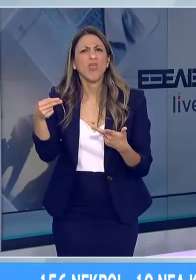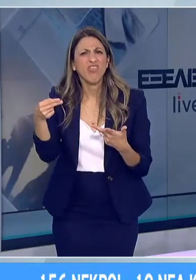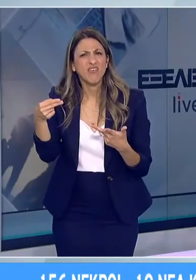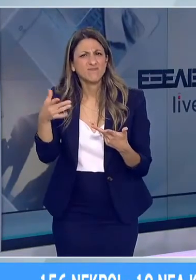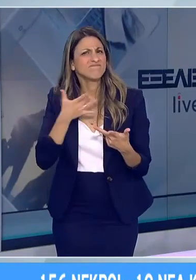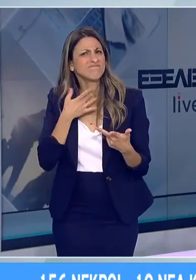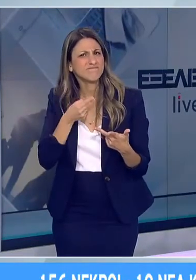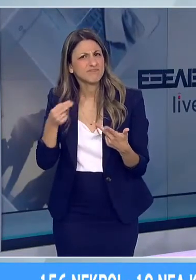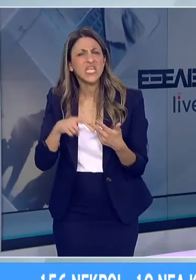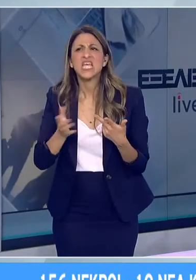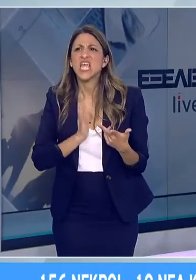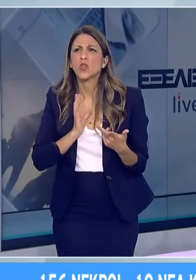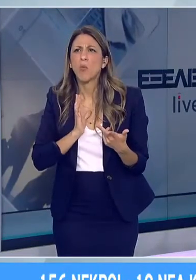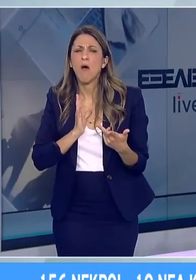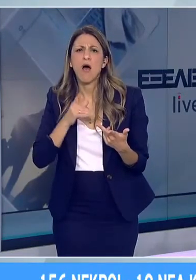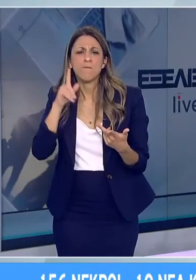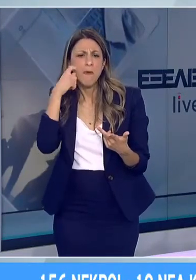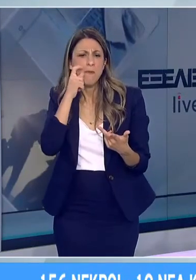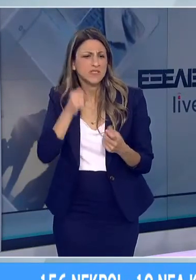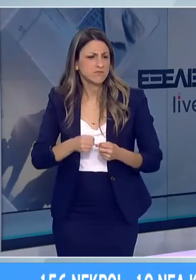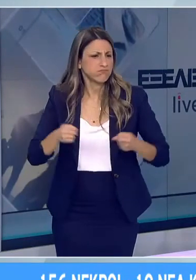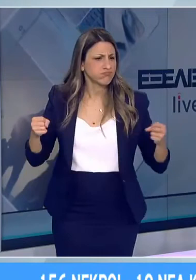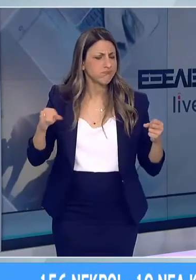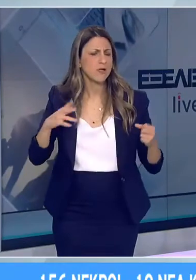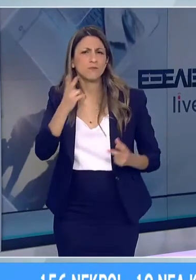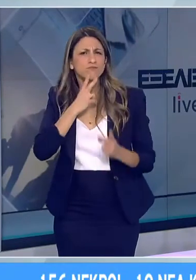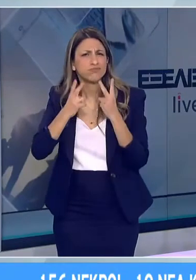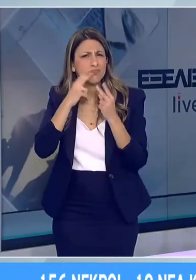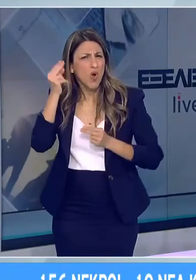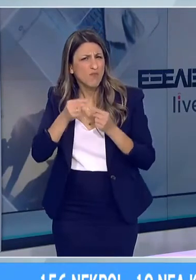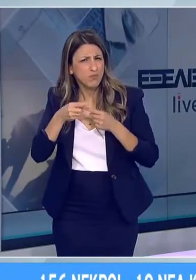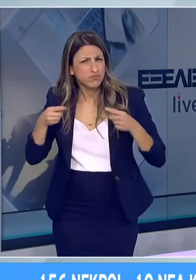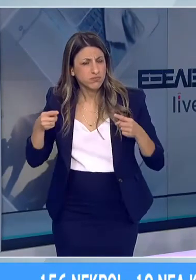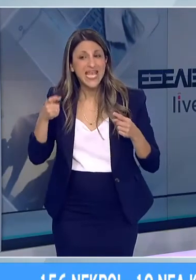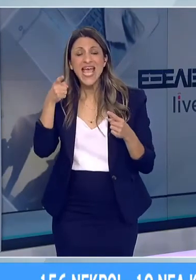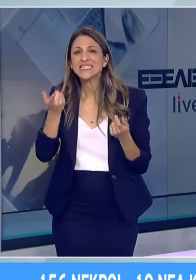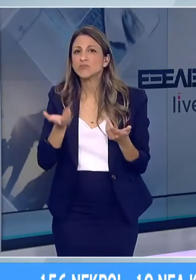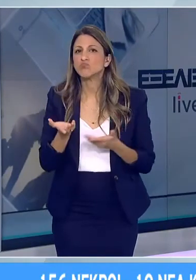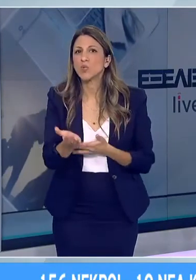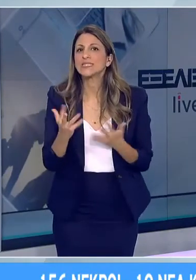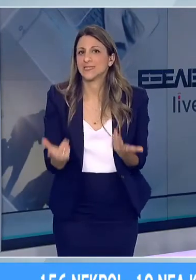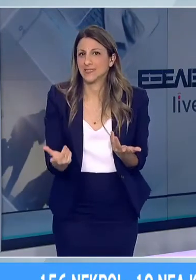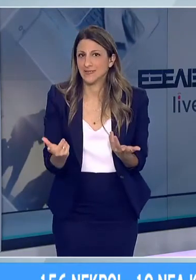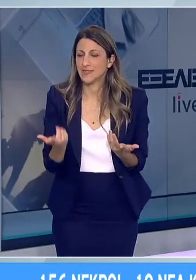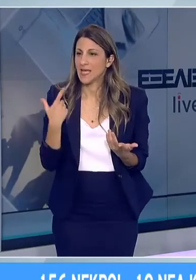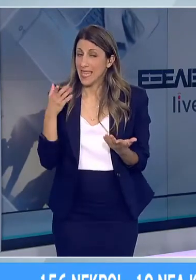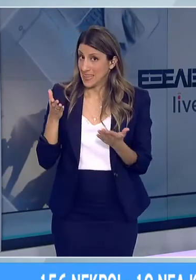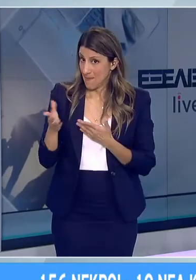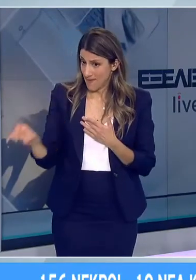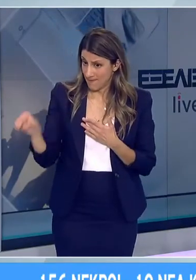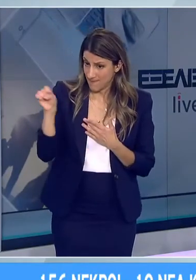ρυθμισμένο διαβήτη, καπνιστές ή παχύσαρκους, θα πρέπει να στείλουν τα παιδιά τους στο σχολείο? Εσείς θα στέλνετε τα παιδιά σας αν αντιμετωπίζετε τέτοιου